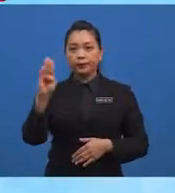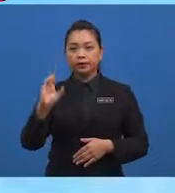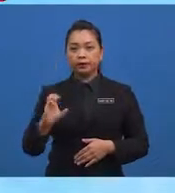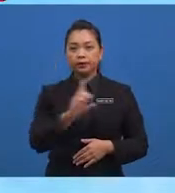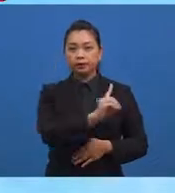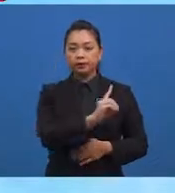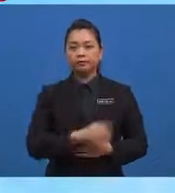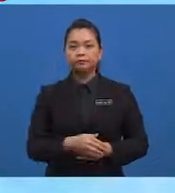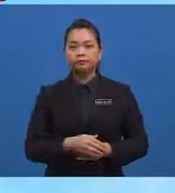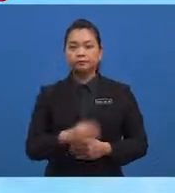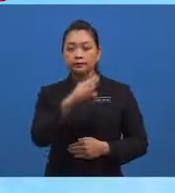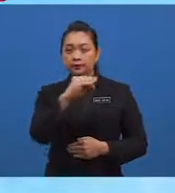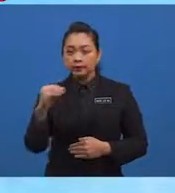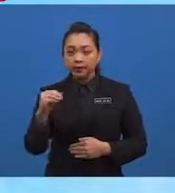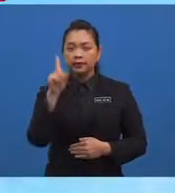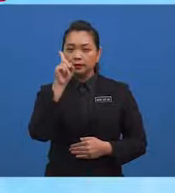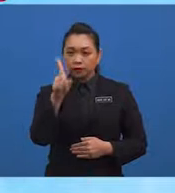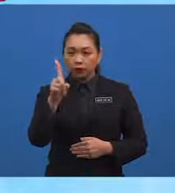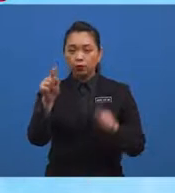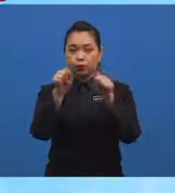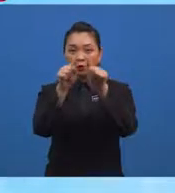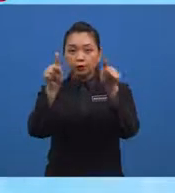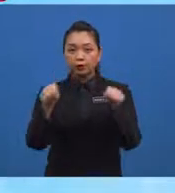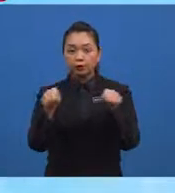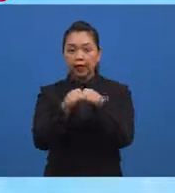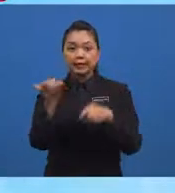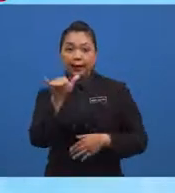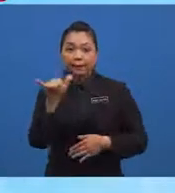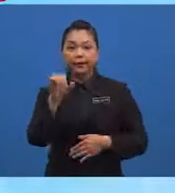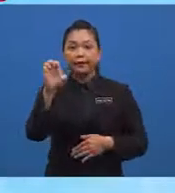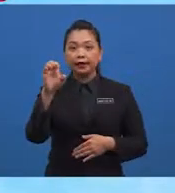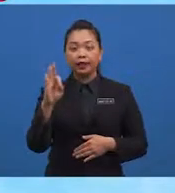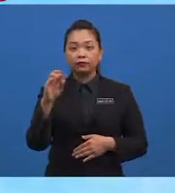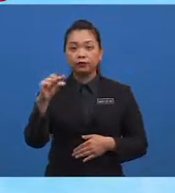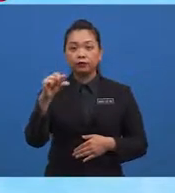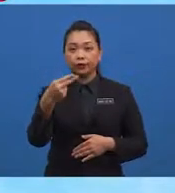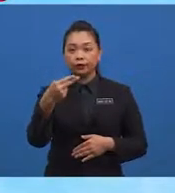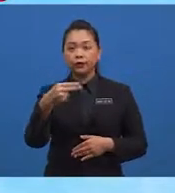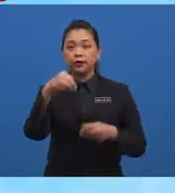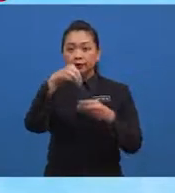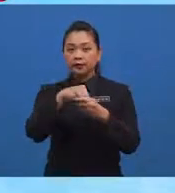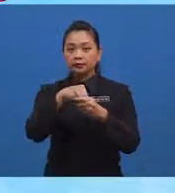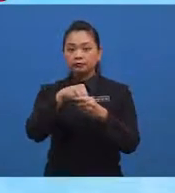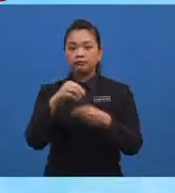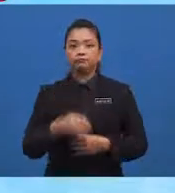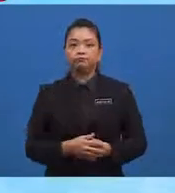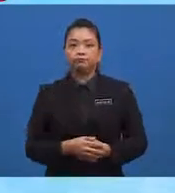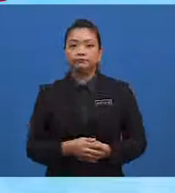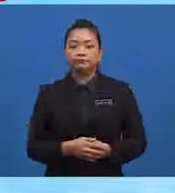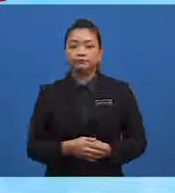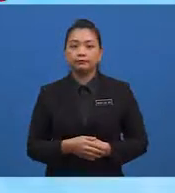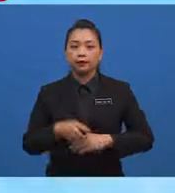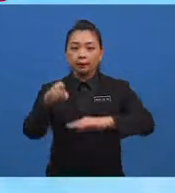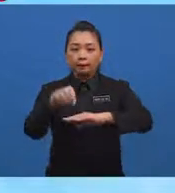ABCD dan sebuah segi empat sama EFGH di dalamnya.